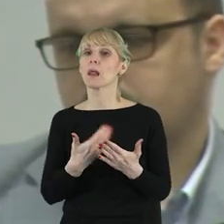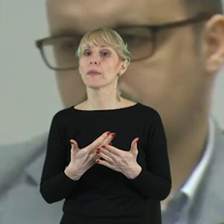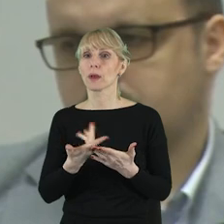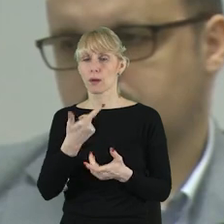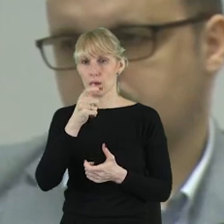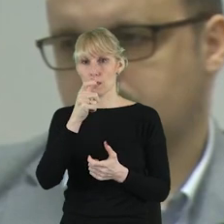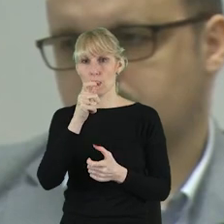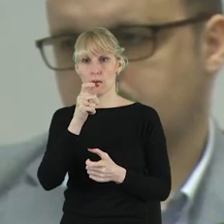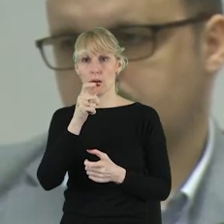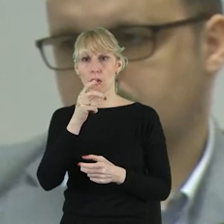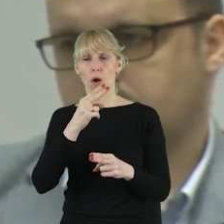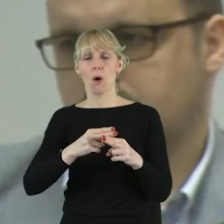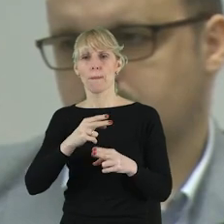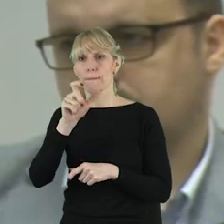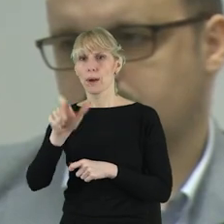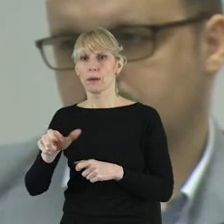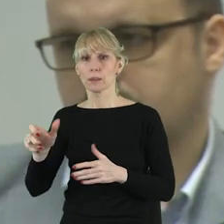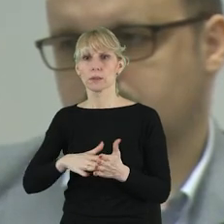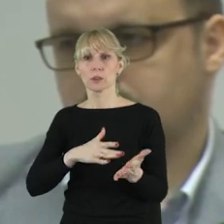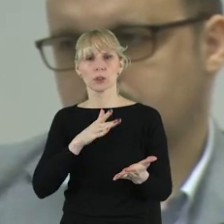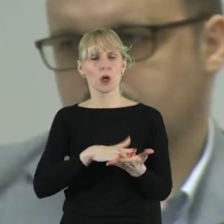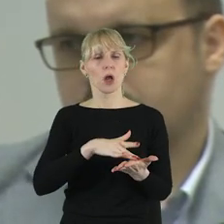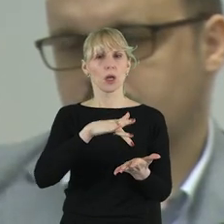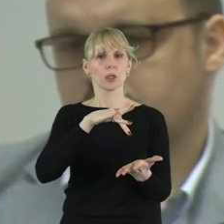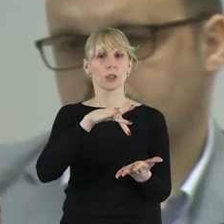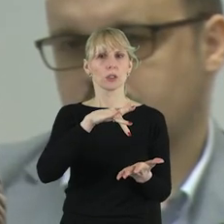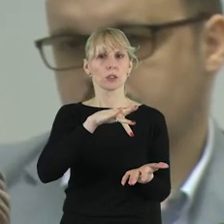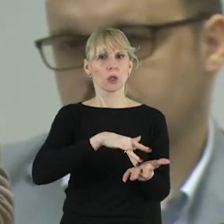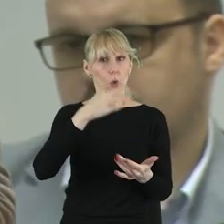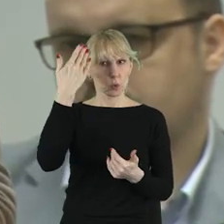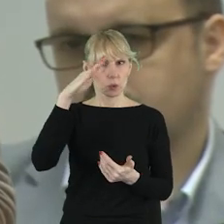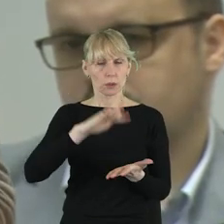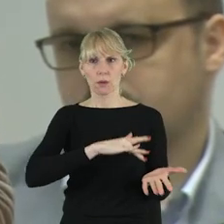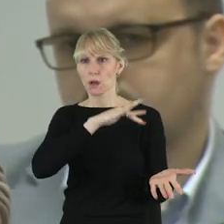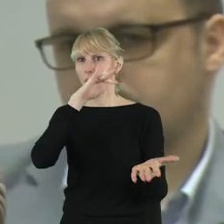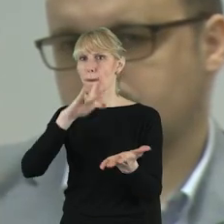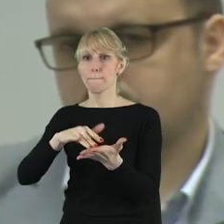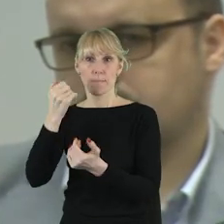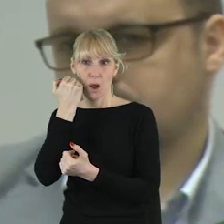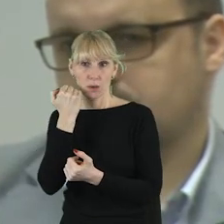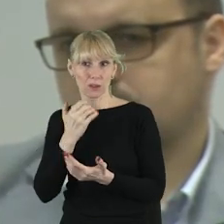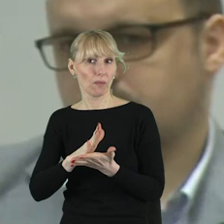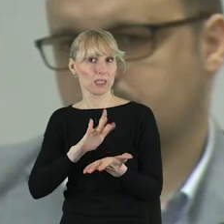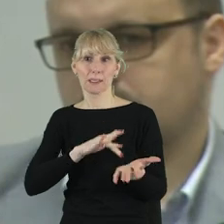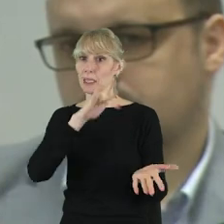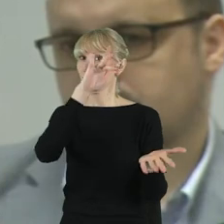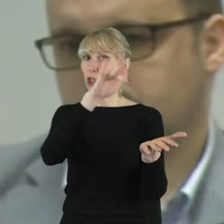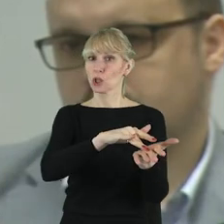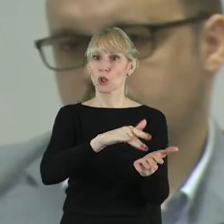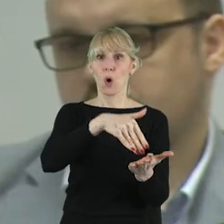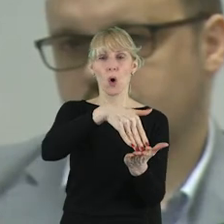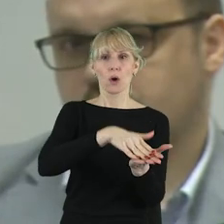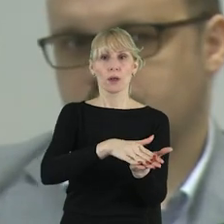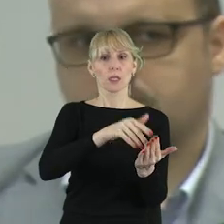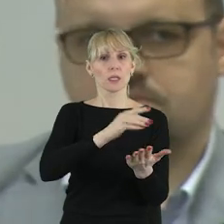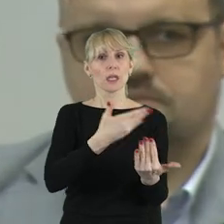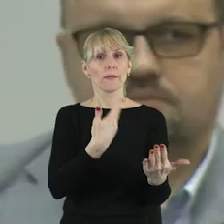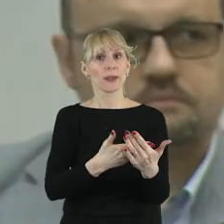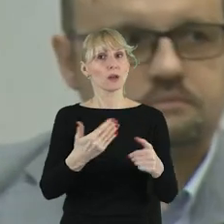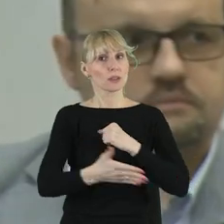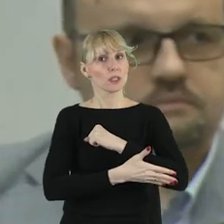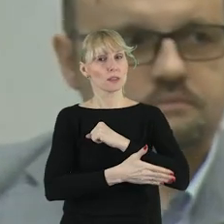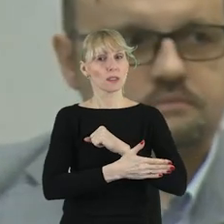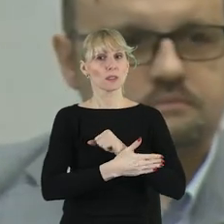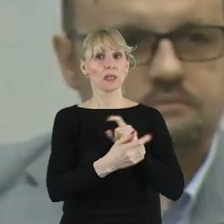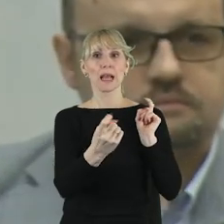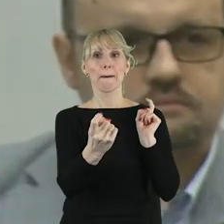tylko przewiezieni do szpitala w Sieradzu, bo jest zachowana zasada bliskości zgodnie z zadaniami ratownictwa medycznego. Nie ma